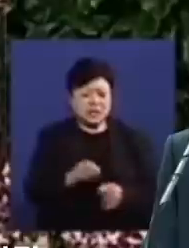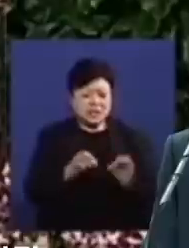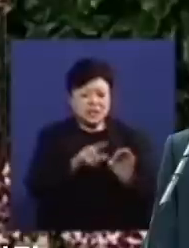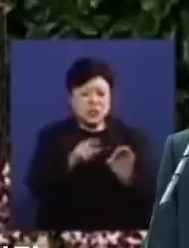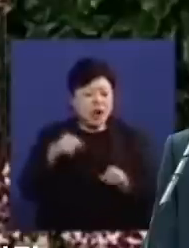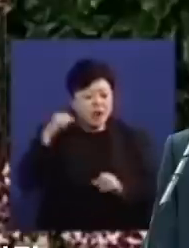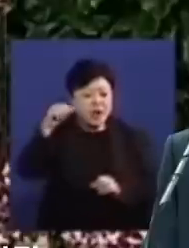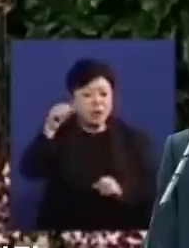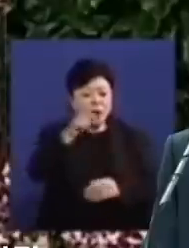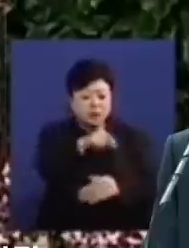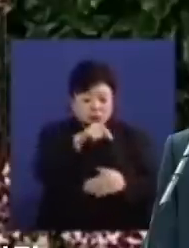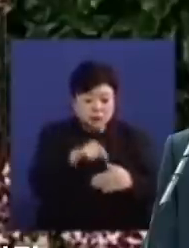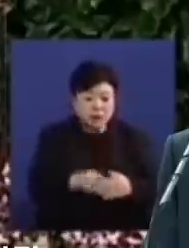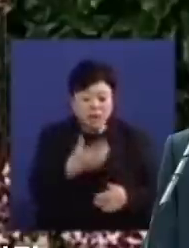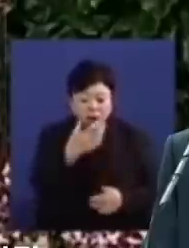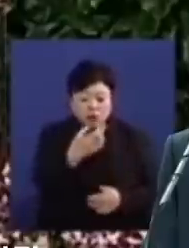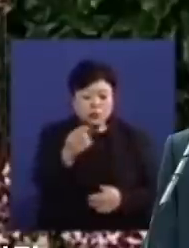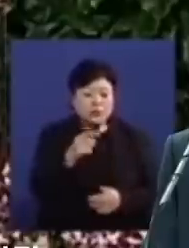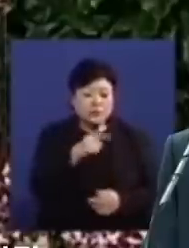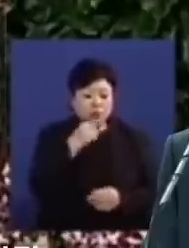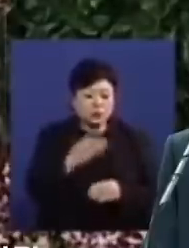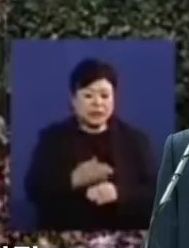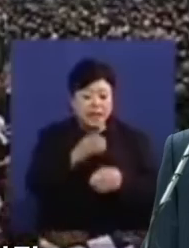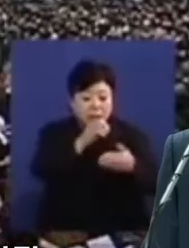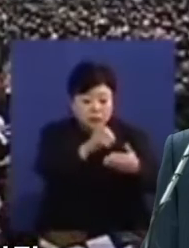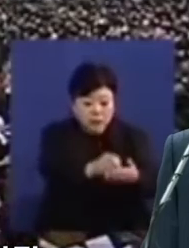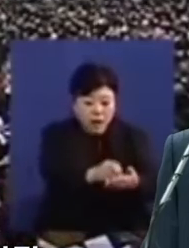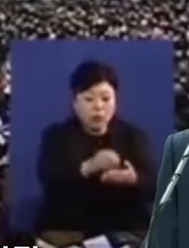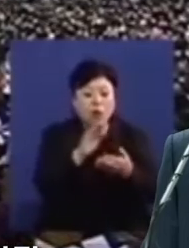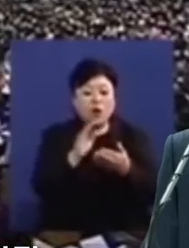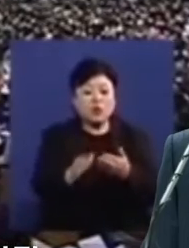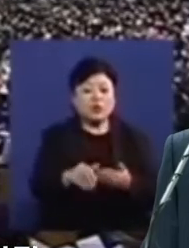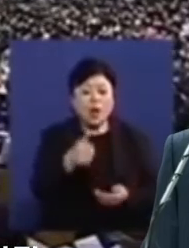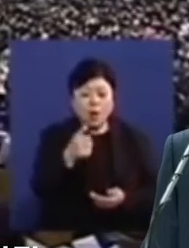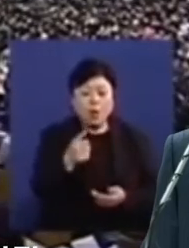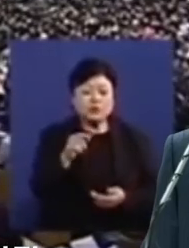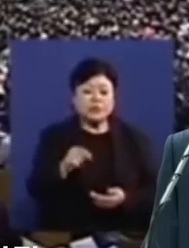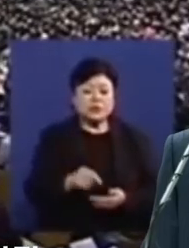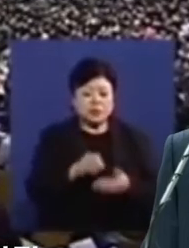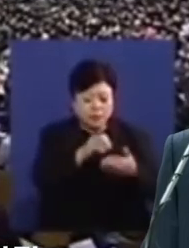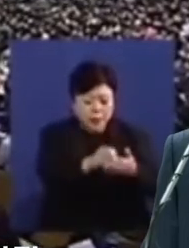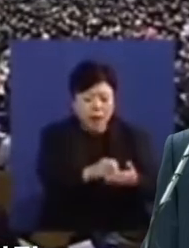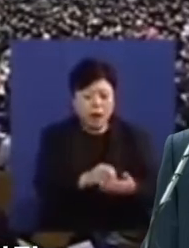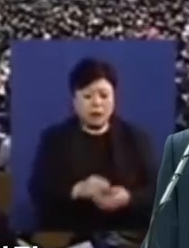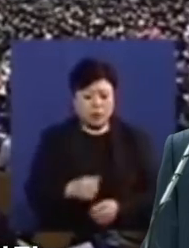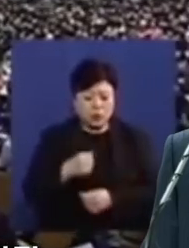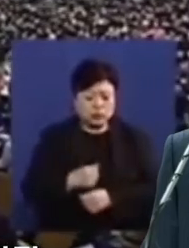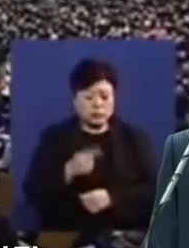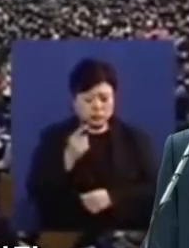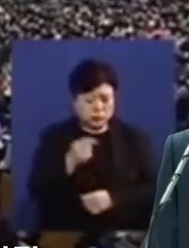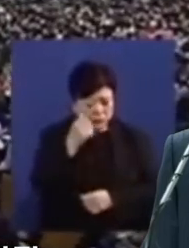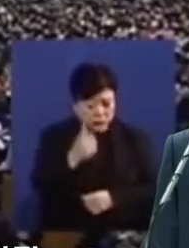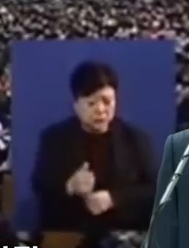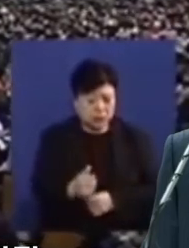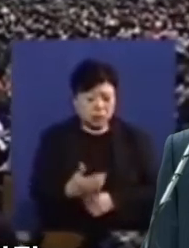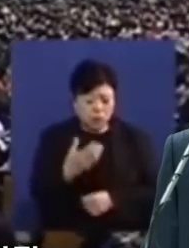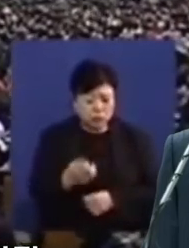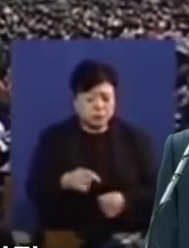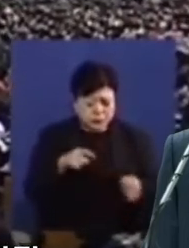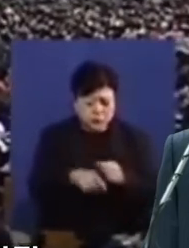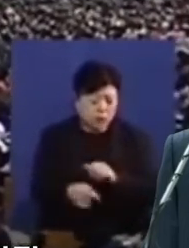공산당에 입당한 사람의 90%, 그 후에 입당한 사람의 50%, 군 장성급 60%를 처형했다고